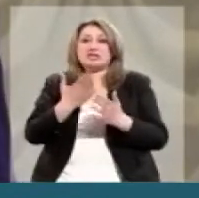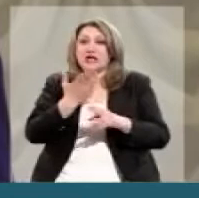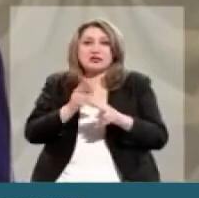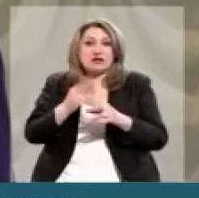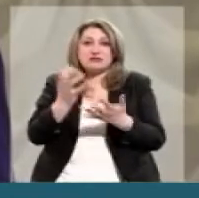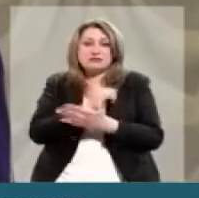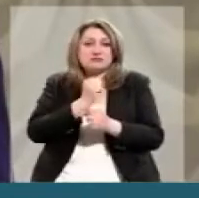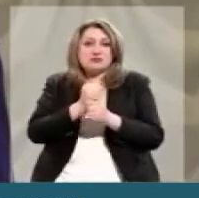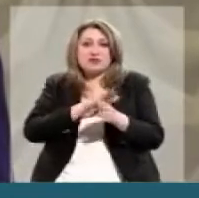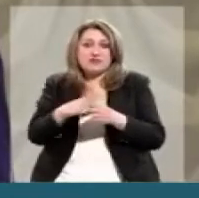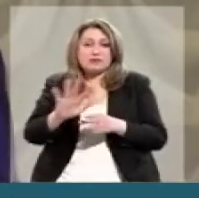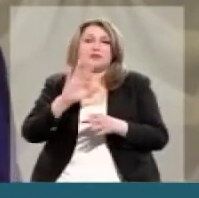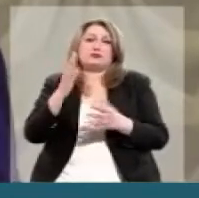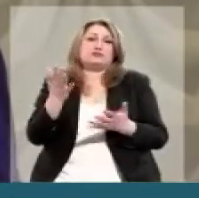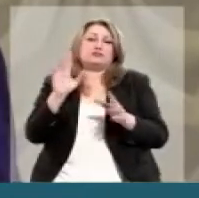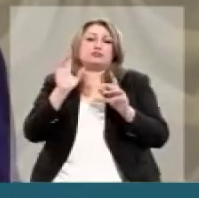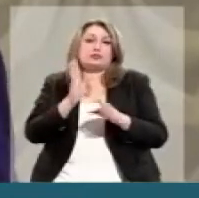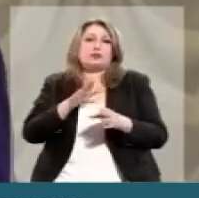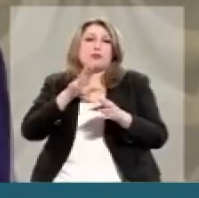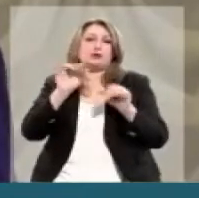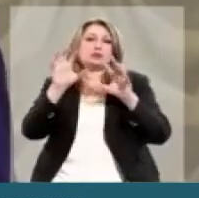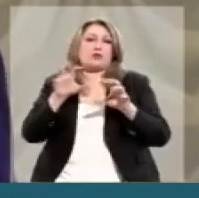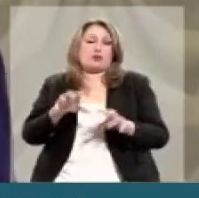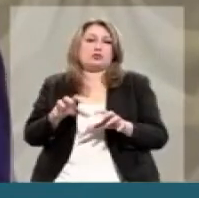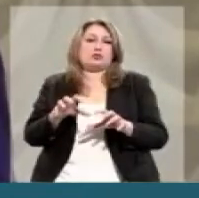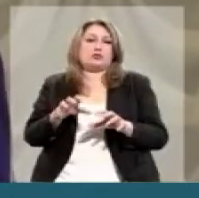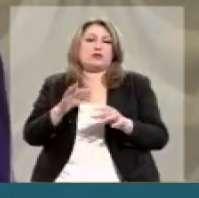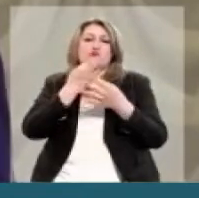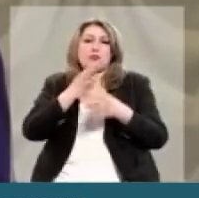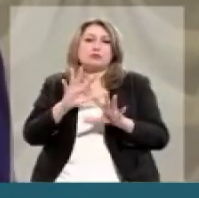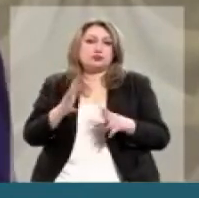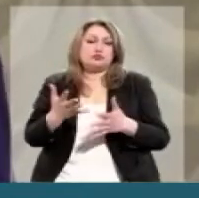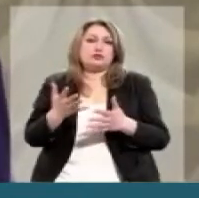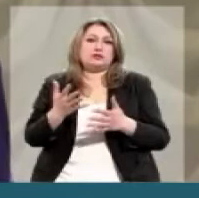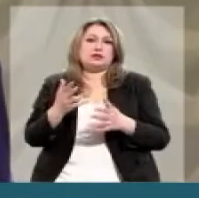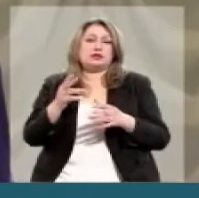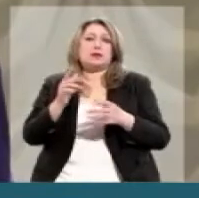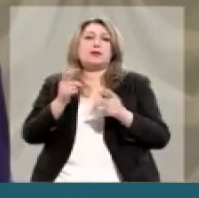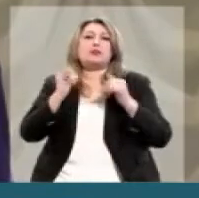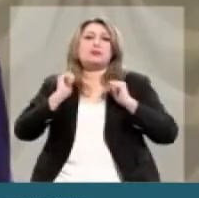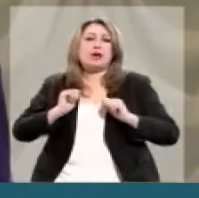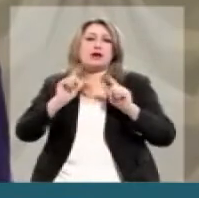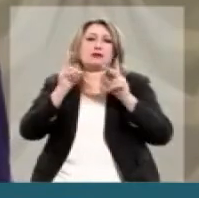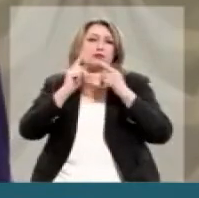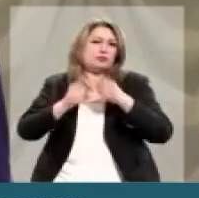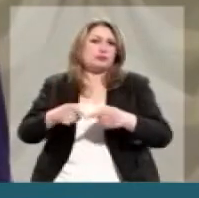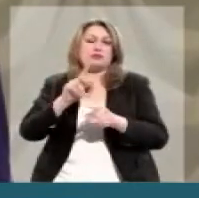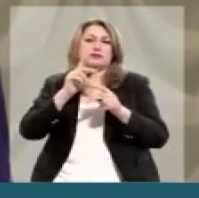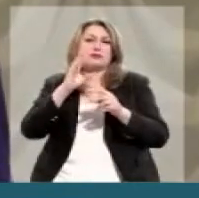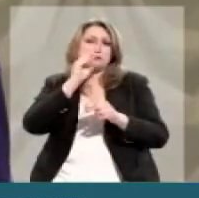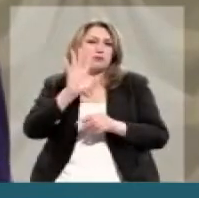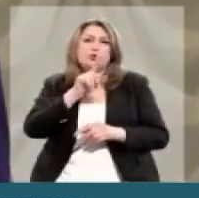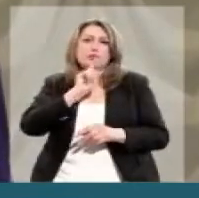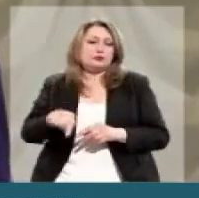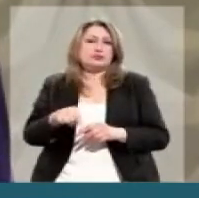будем включать все, что есть. Но в законном порядке, в любом случае, мириться с этим никто не будет. И нужно